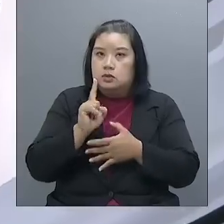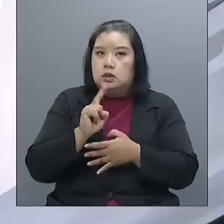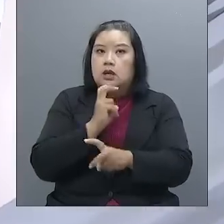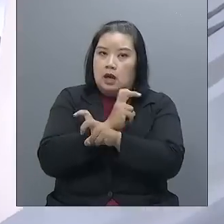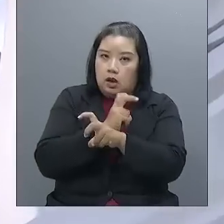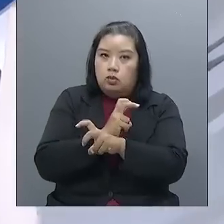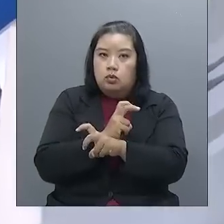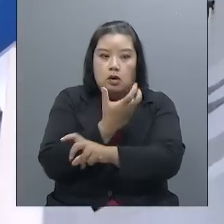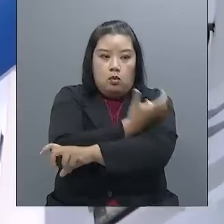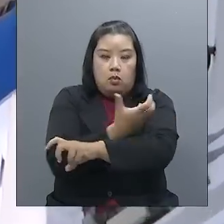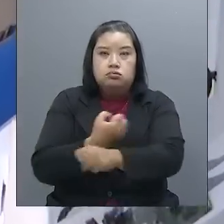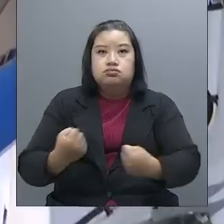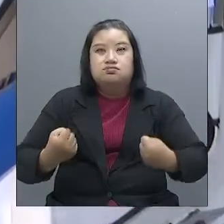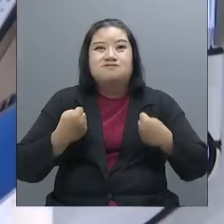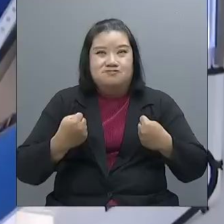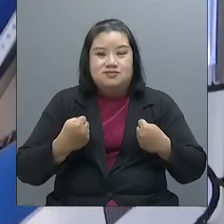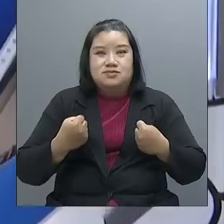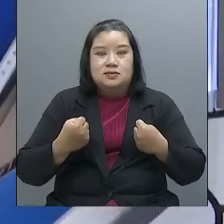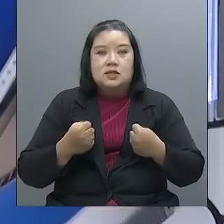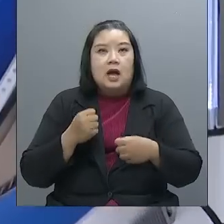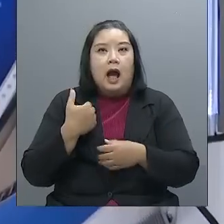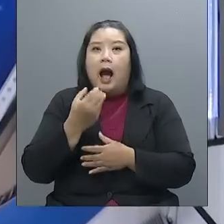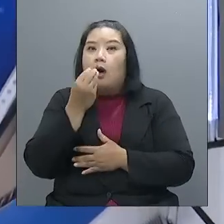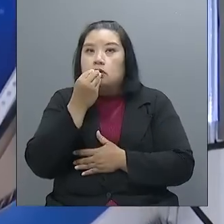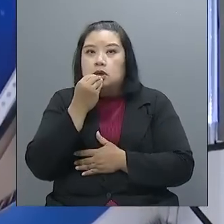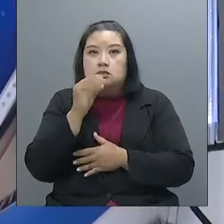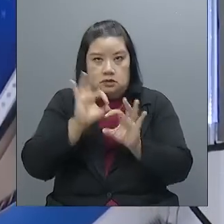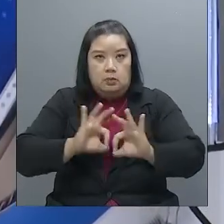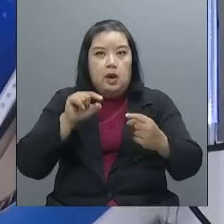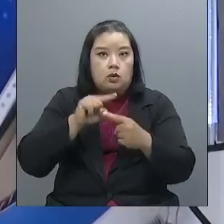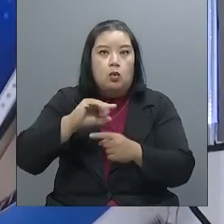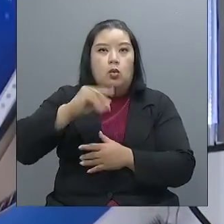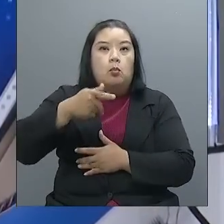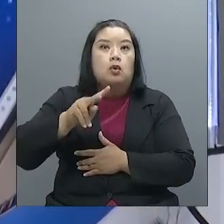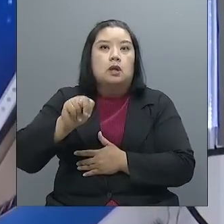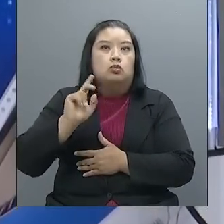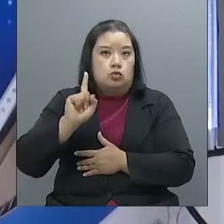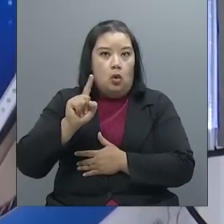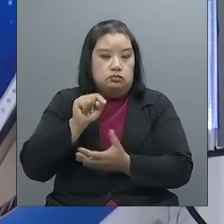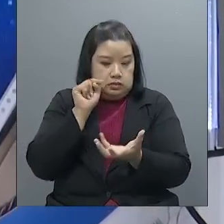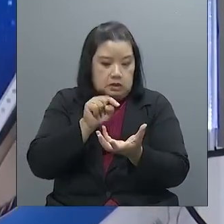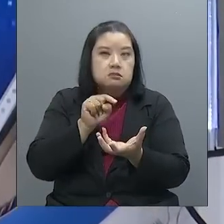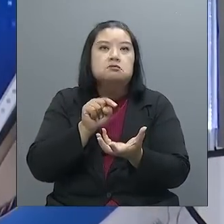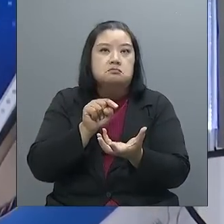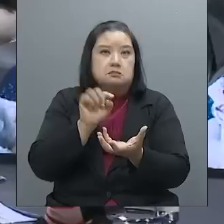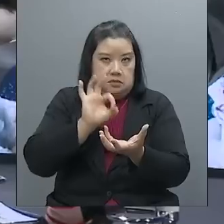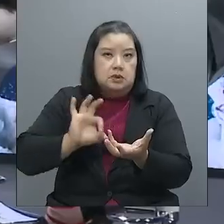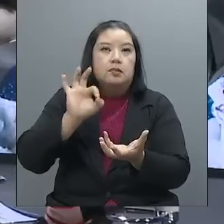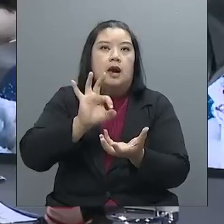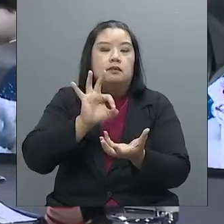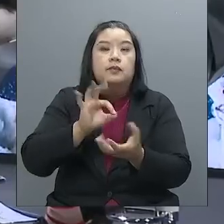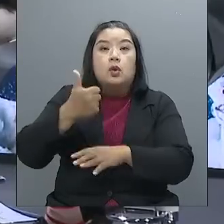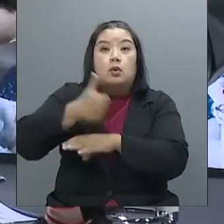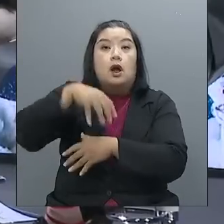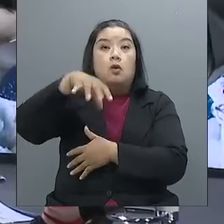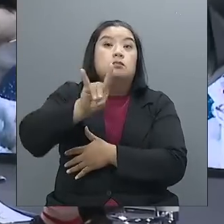แล้วก็กล้ามเนื้อของนักบินแต่ละคนนะคะดังนั้นอาหารหมวดโปรตีนค่ะจึงต้องมีการจัดเตรียมเป็นพิเศษค่ะอธิบดีกรมปศุสัตว์บอกว่าไท